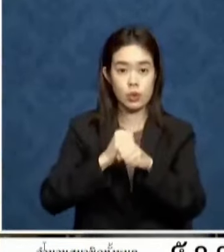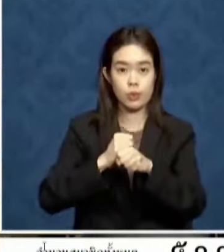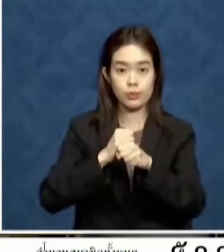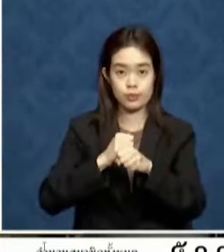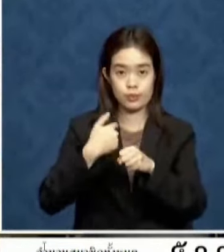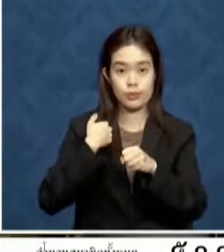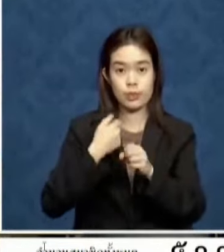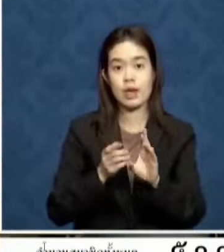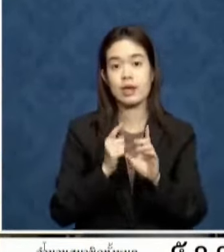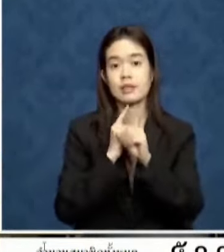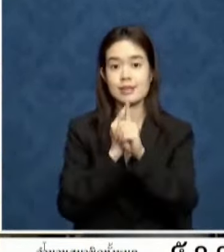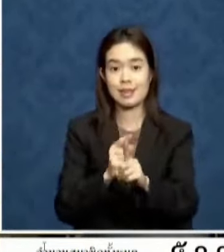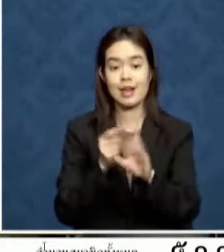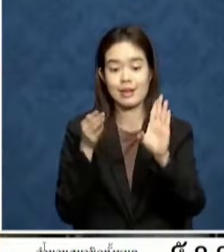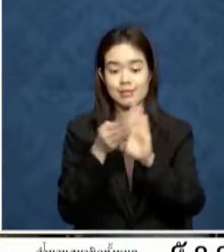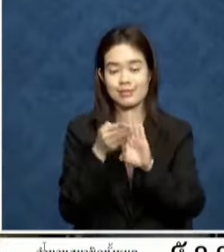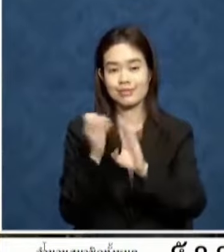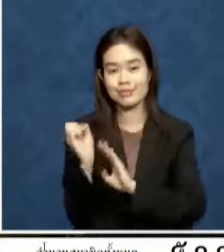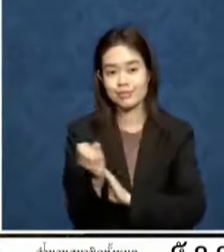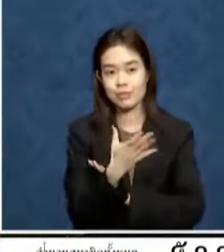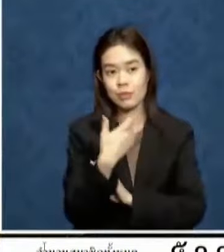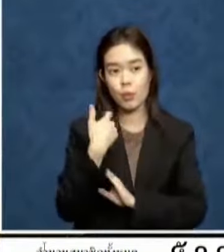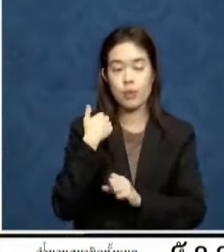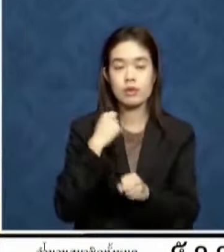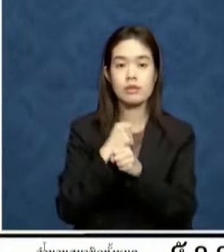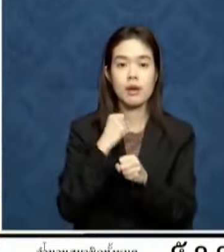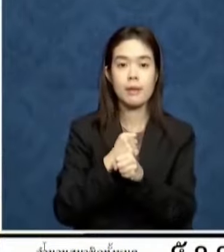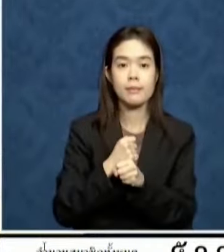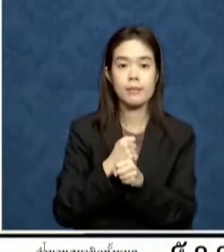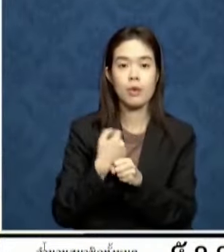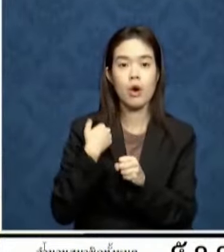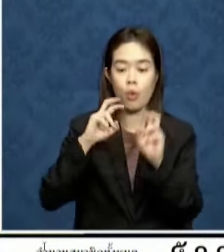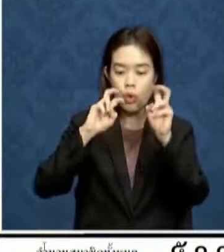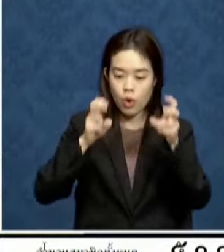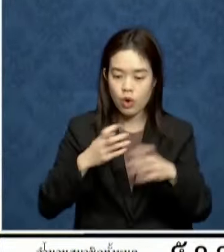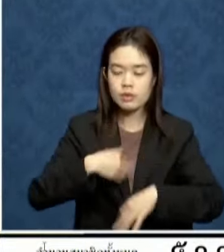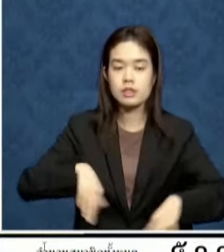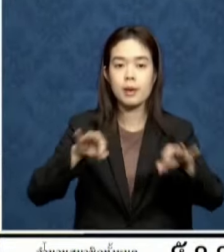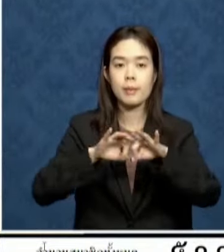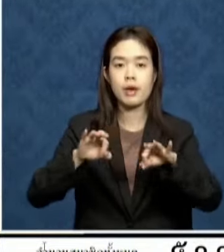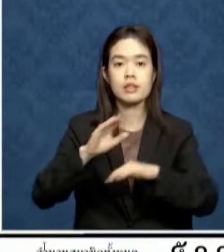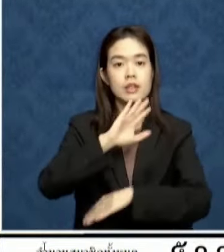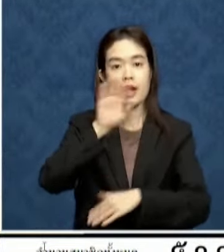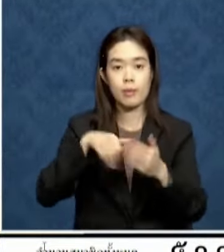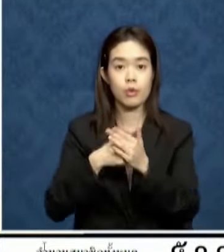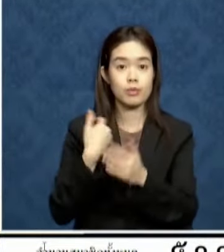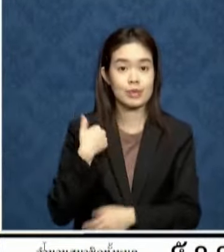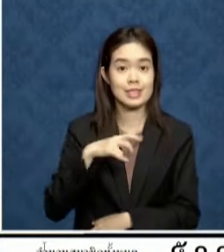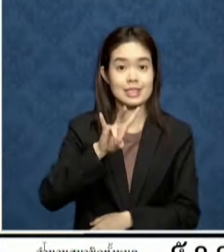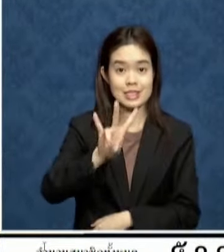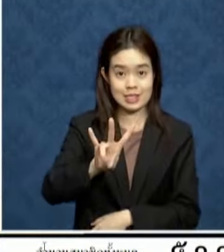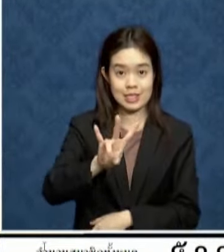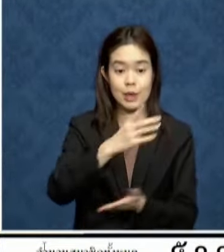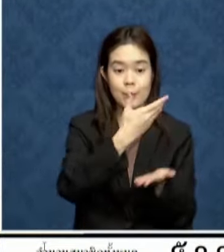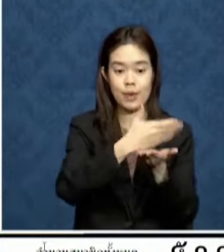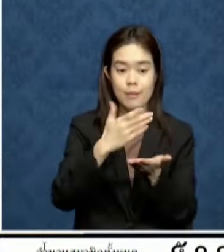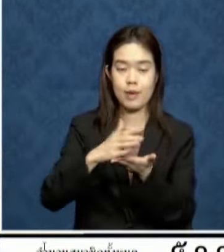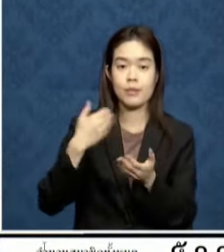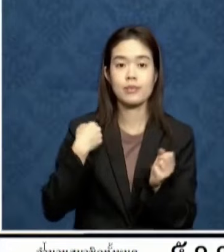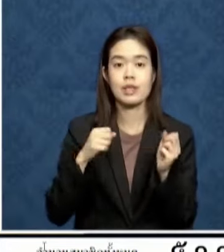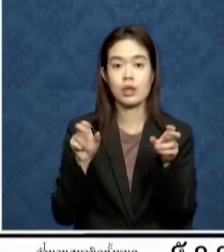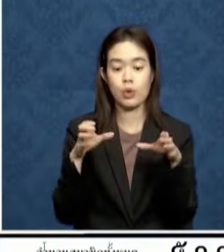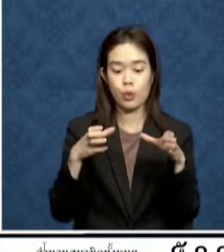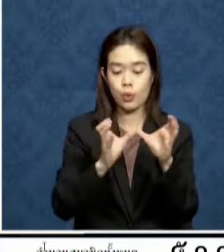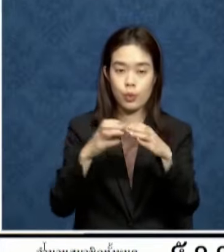ฏในสไลด์ว่าทั้ง4ร่างนั้นมีการนำเสนอรวมกันทั้งหมด7ประเด็นครับแบ่งออกเป็น2ประเด็นครับที่พรรคก้าวไกลเสนอในร่างของเ